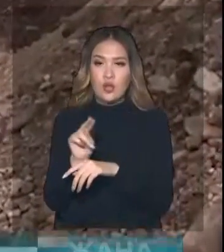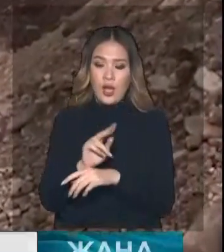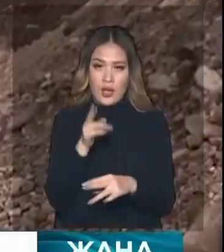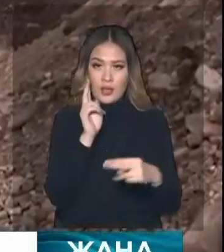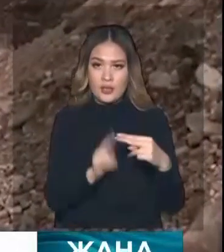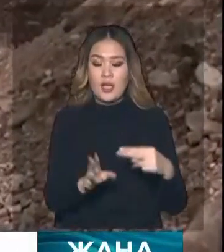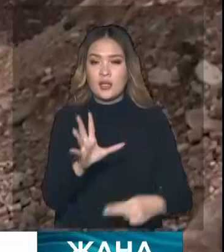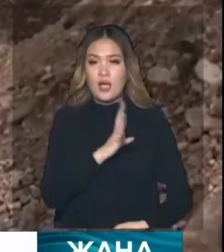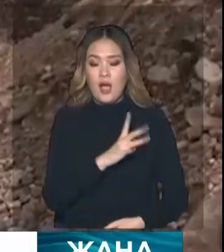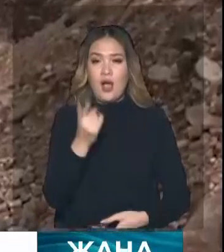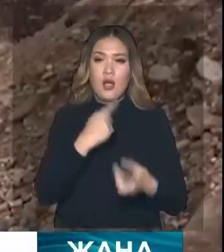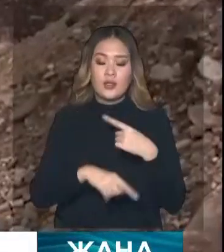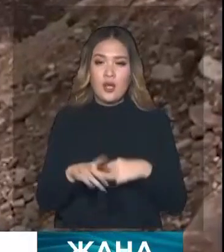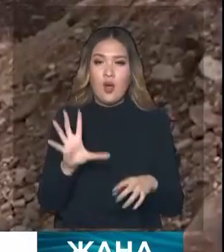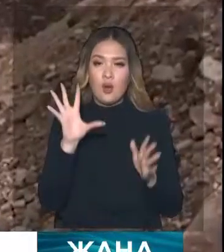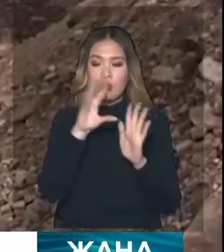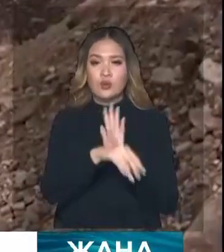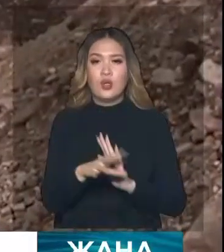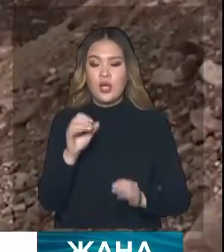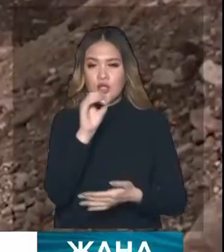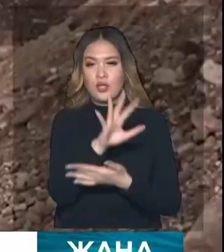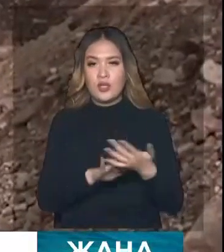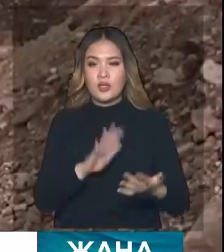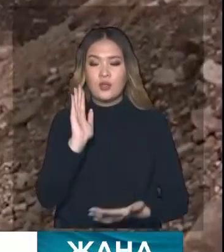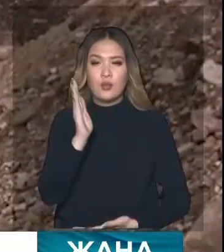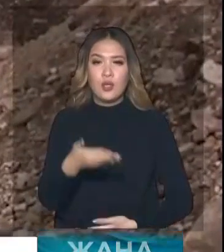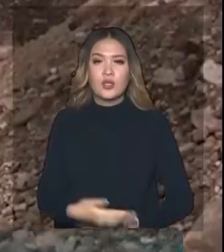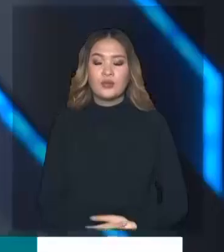аяқталды. Қайта қосу жұмыстары ары қарай жалғасатын болады.